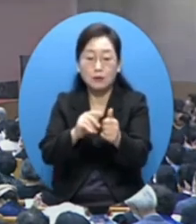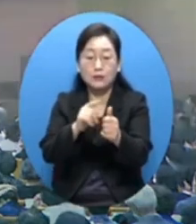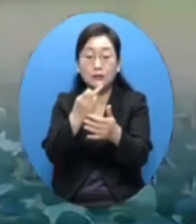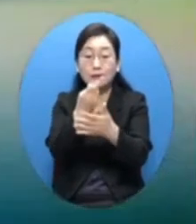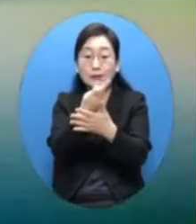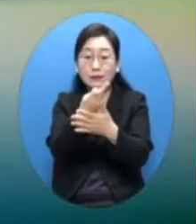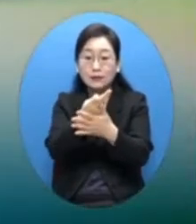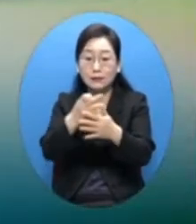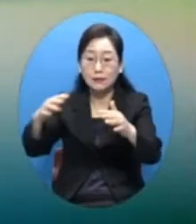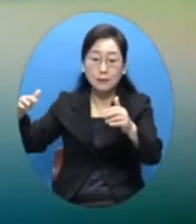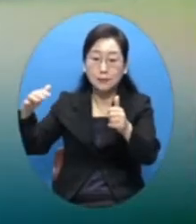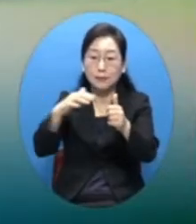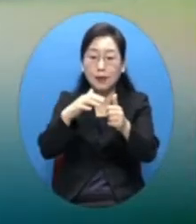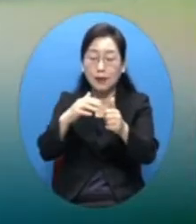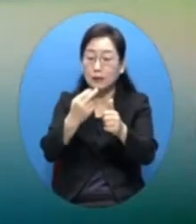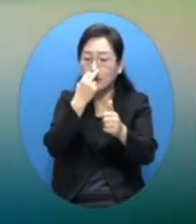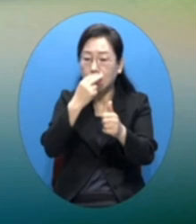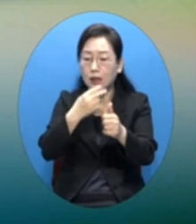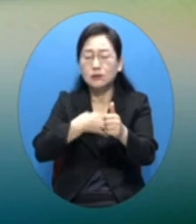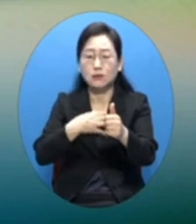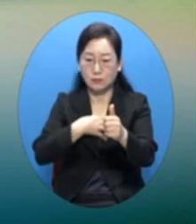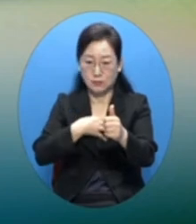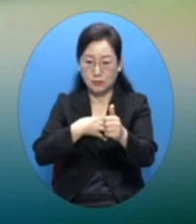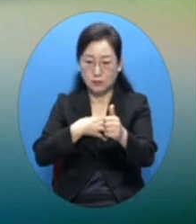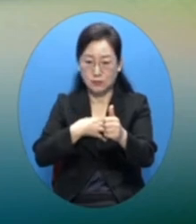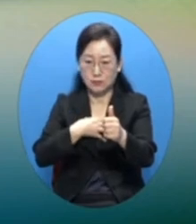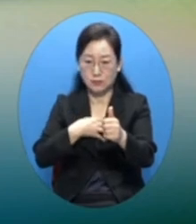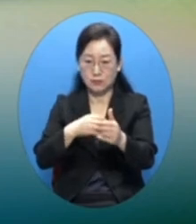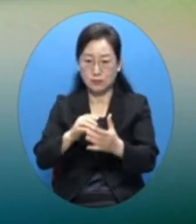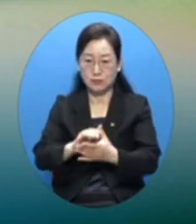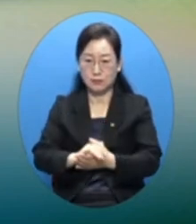지금 교통사고 나서 지금 사경을 헤매고 있습니다.